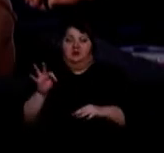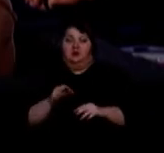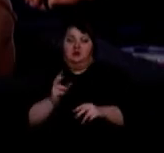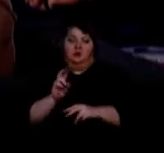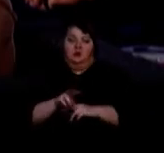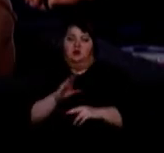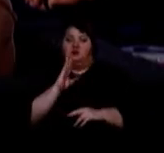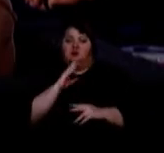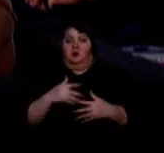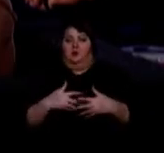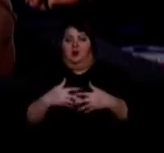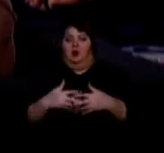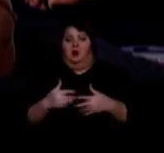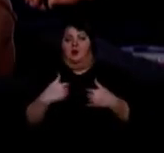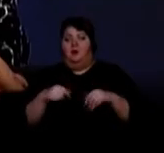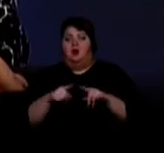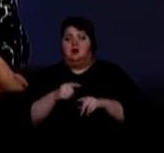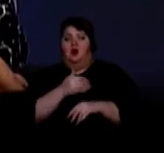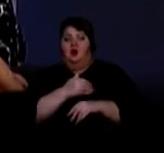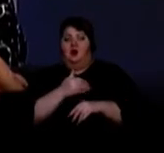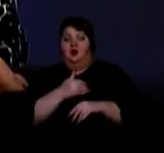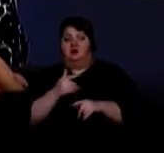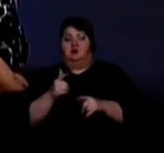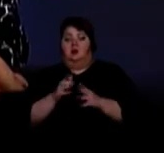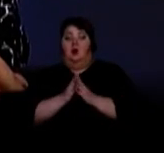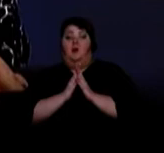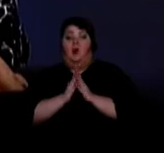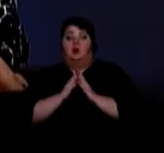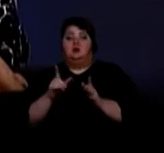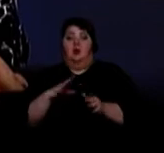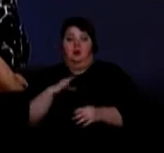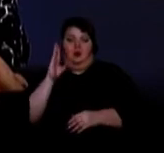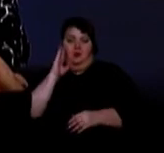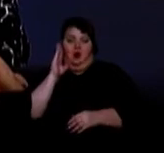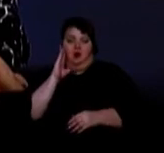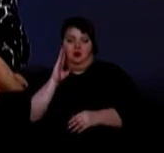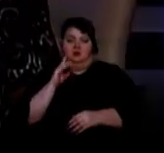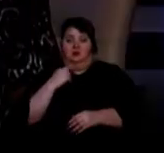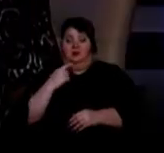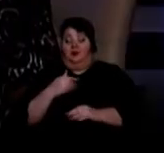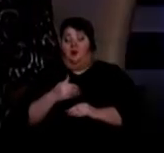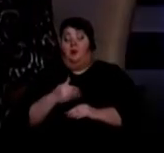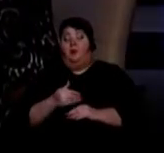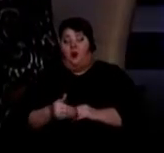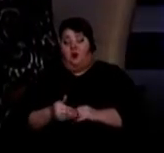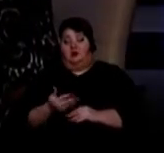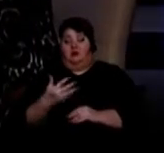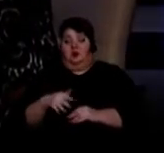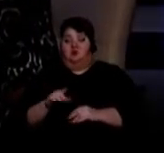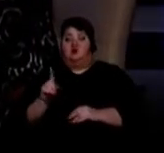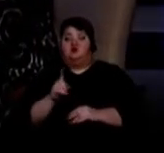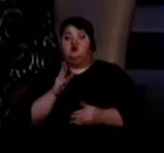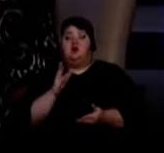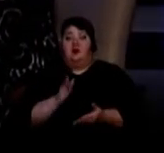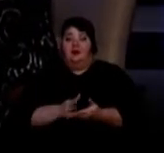женщина беременная и говорит: ой, мы так хотим там с мужем, молимся, чтобы был мальчик. Я говорю: поздно. То есть, что уже есть,